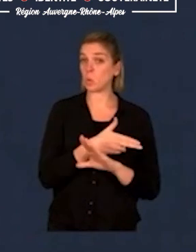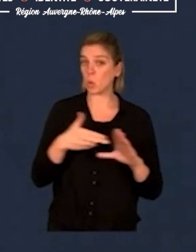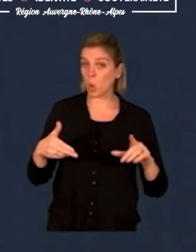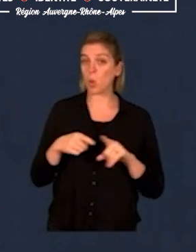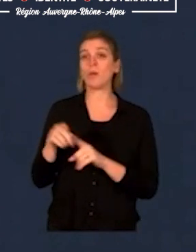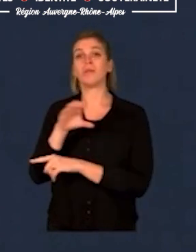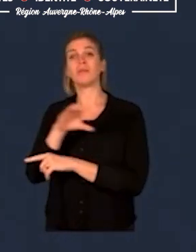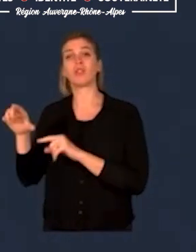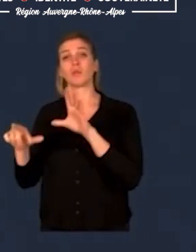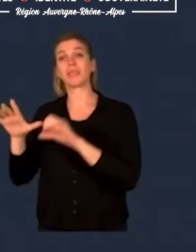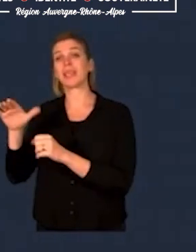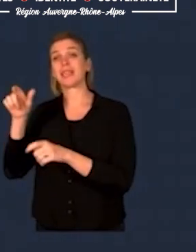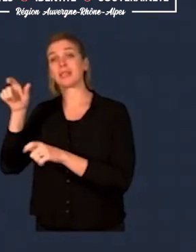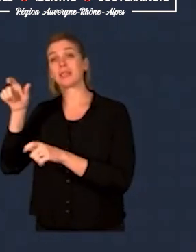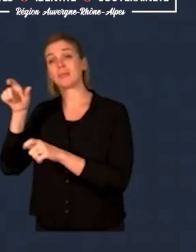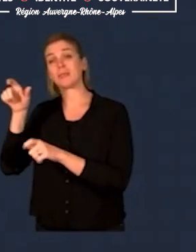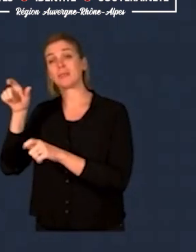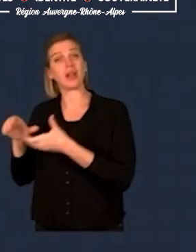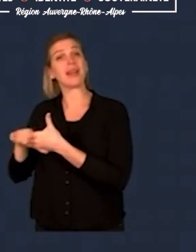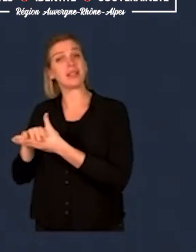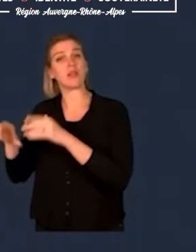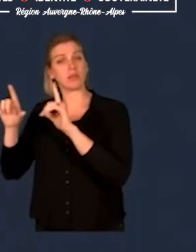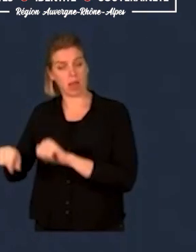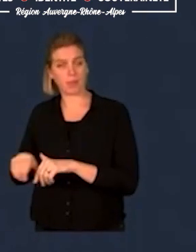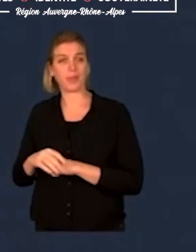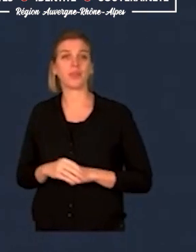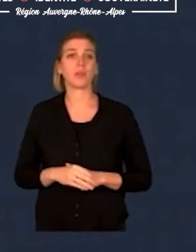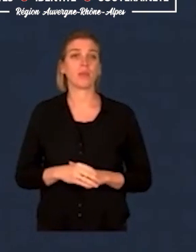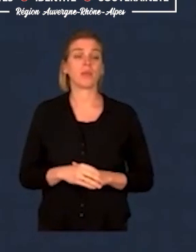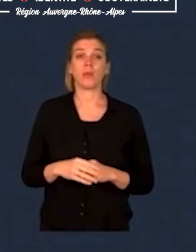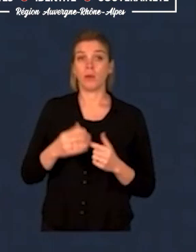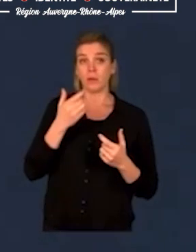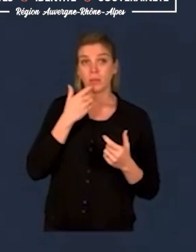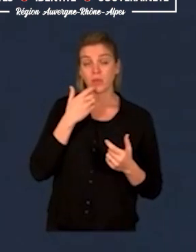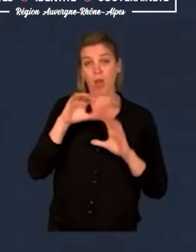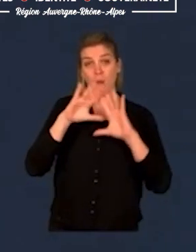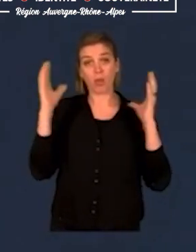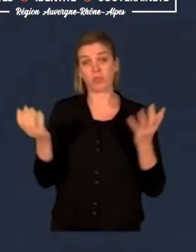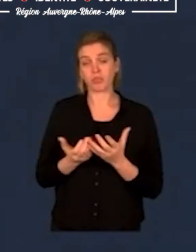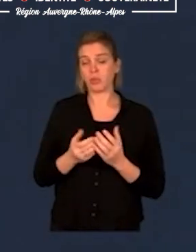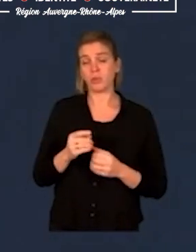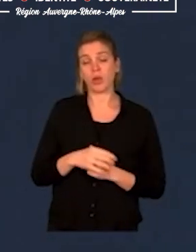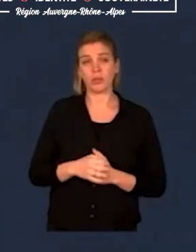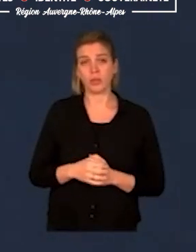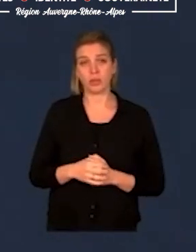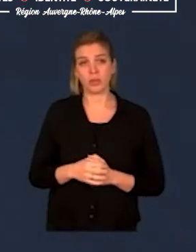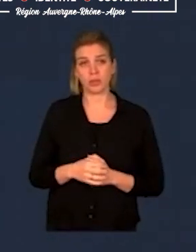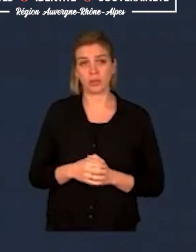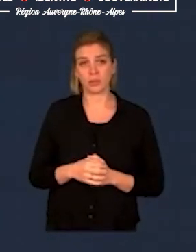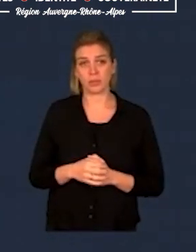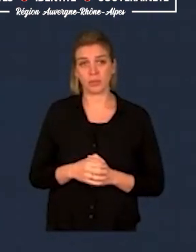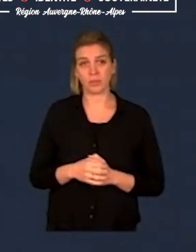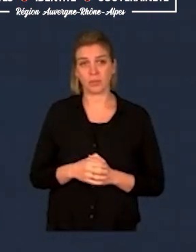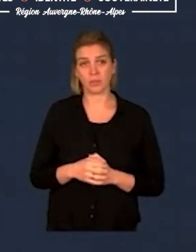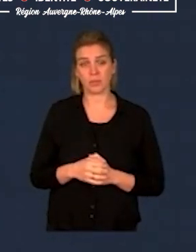licenciés. 76 000 équidés peuplent les centres qui valorisent 150 000 hectares dans notre région.